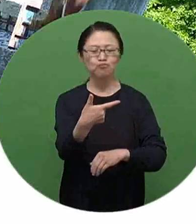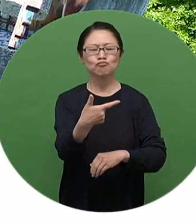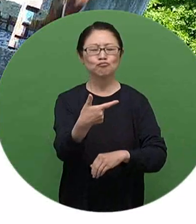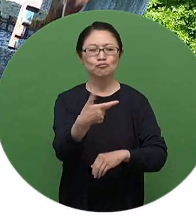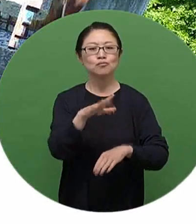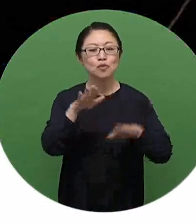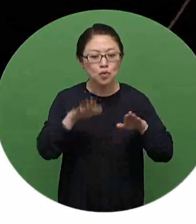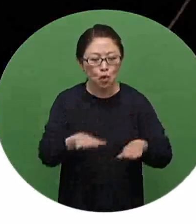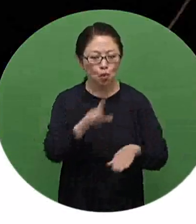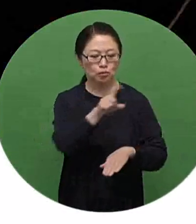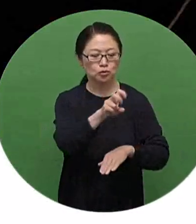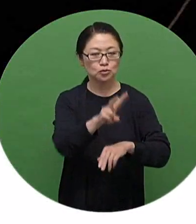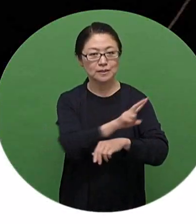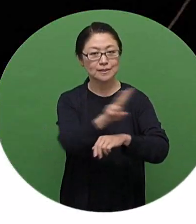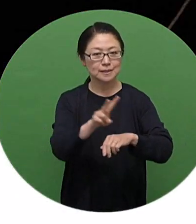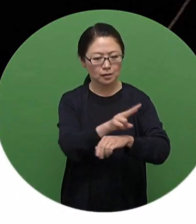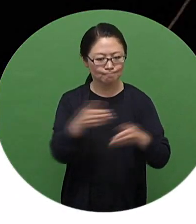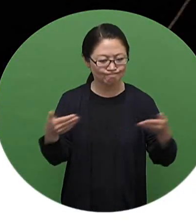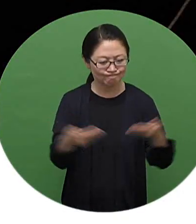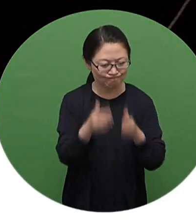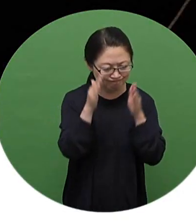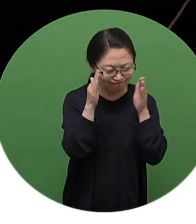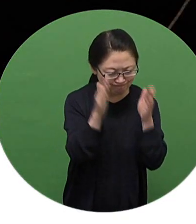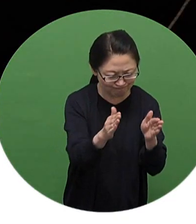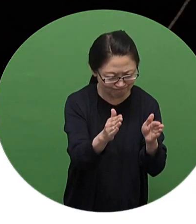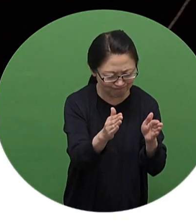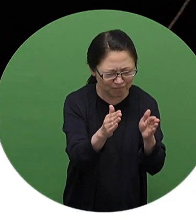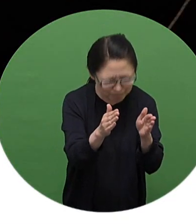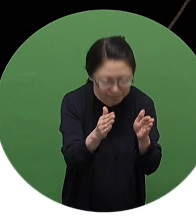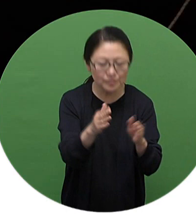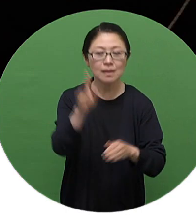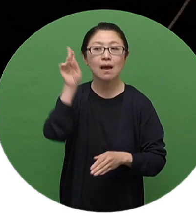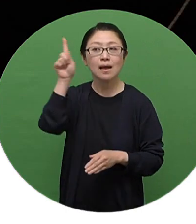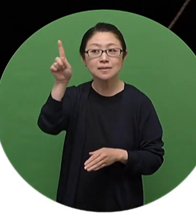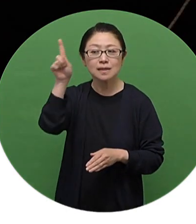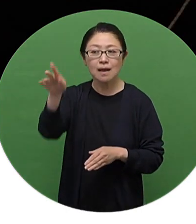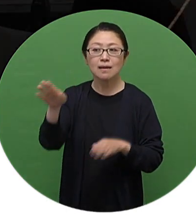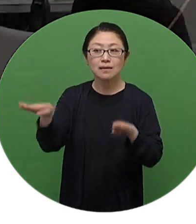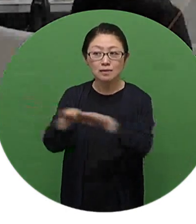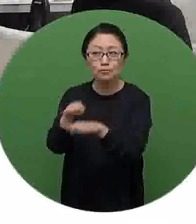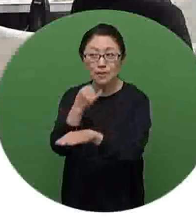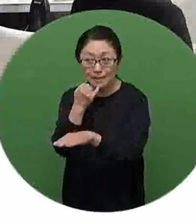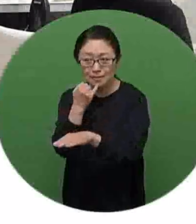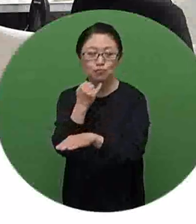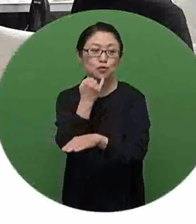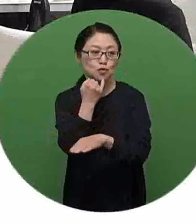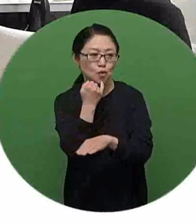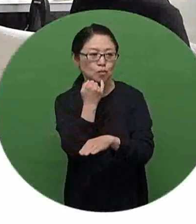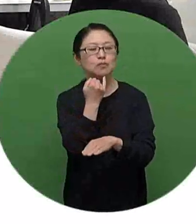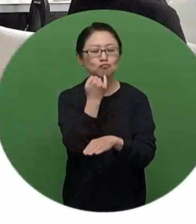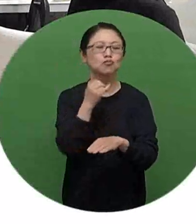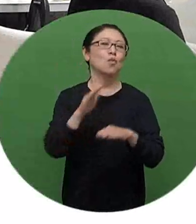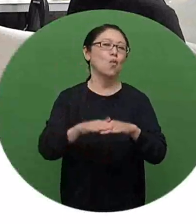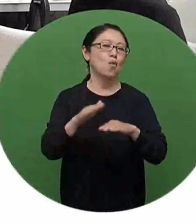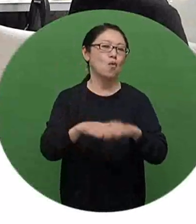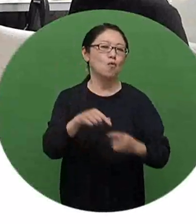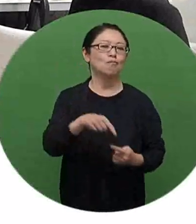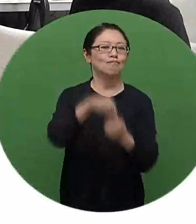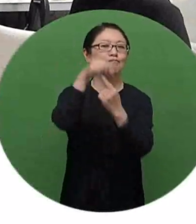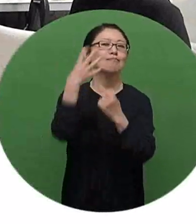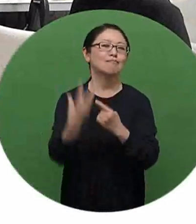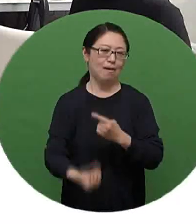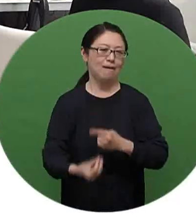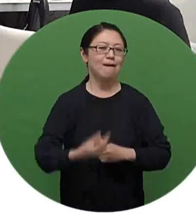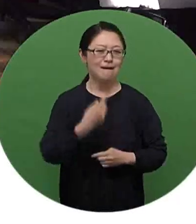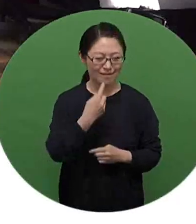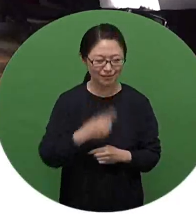設定して、今日は12時間働いて明日は休みますという選択ができるような、共有と話し合いで業務が進む